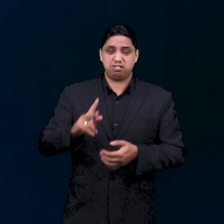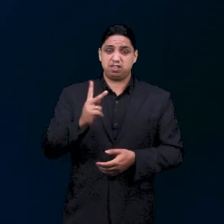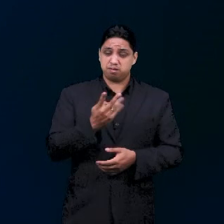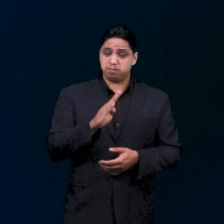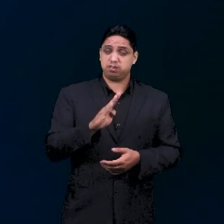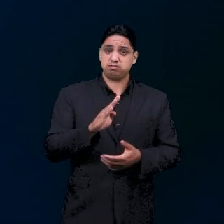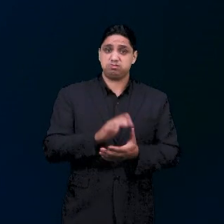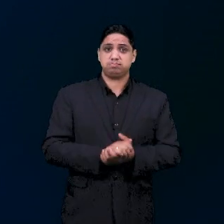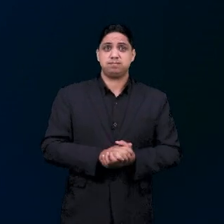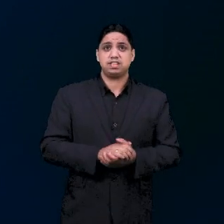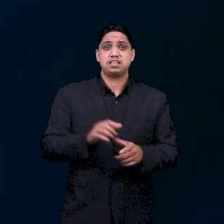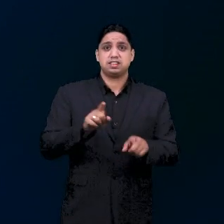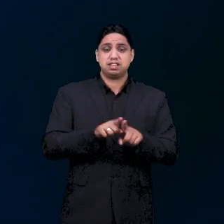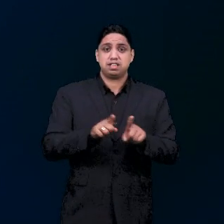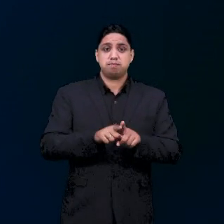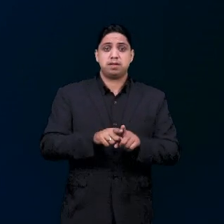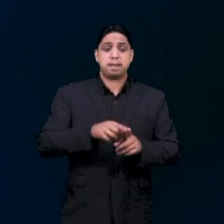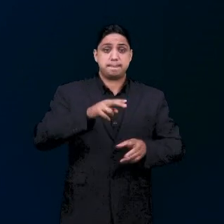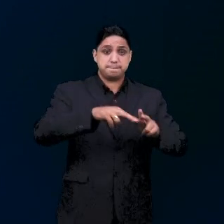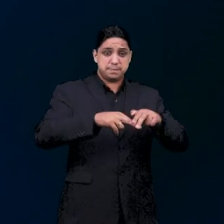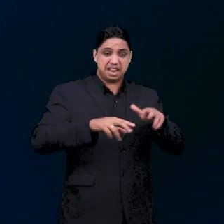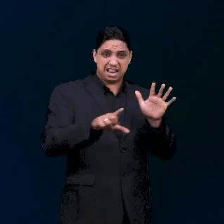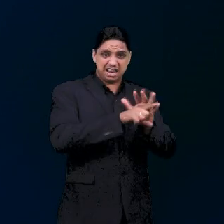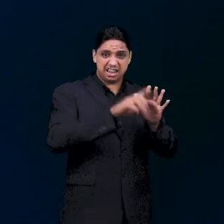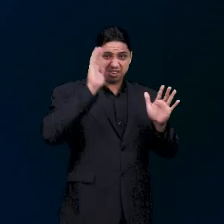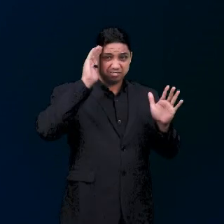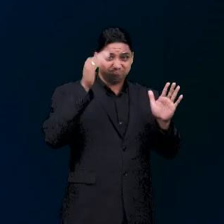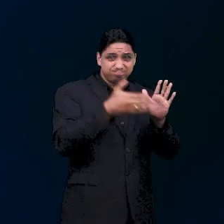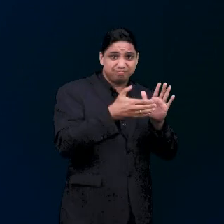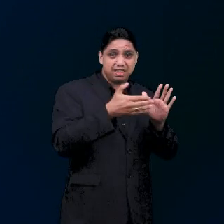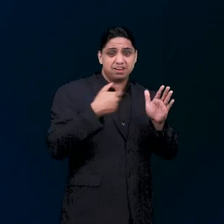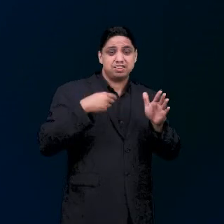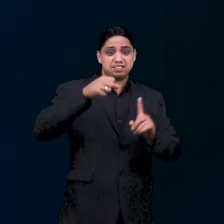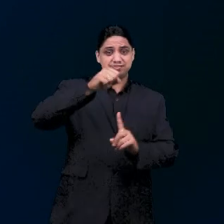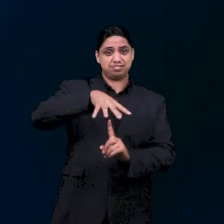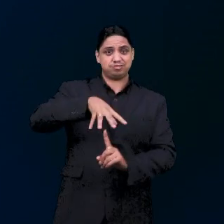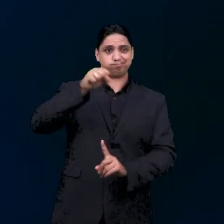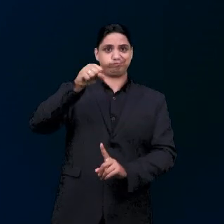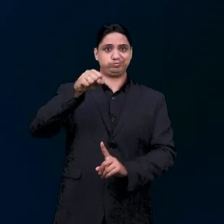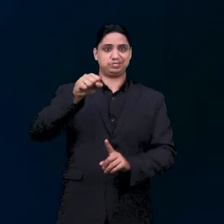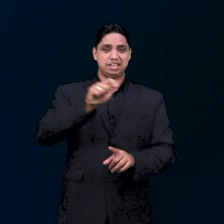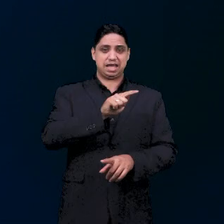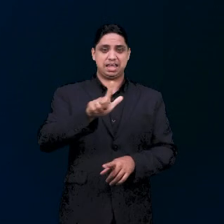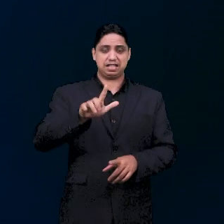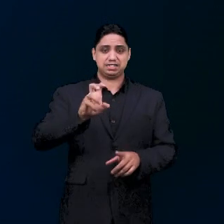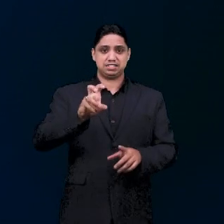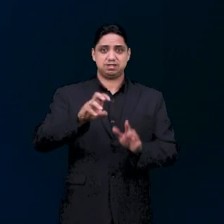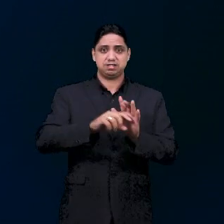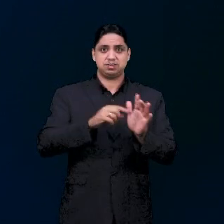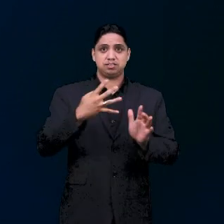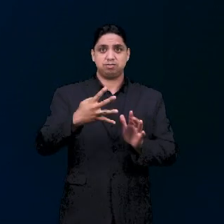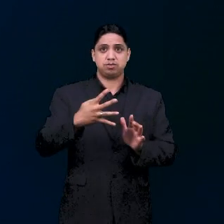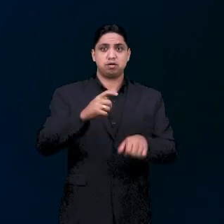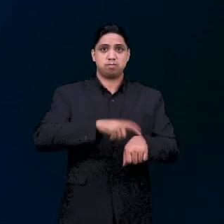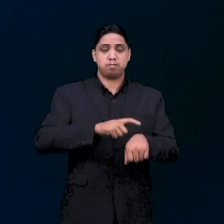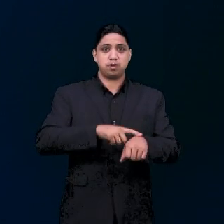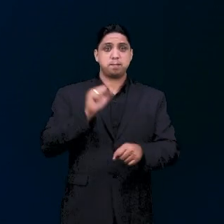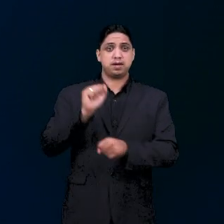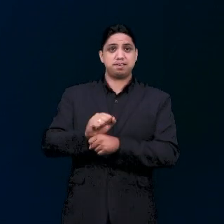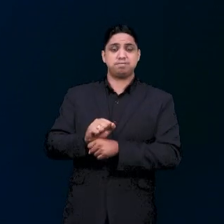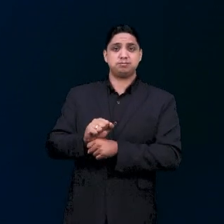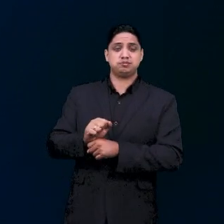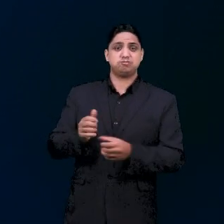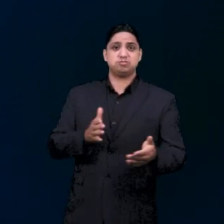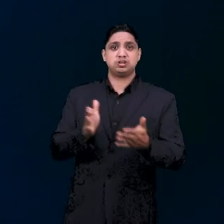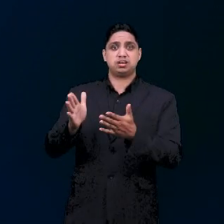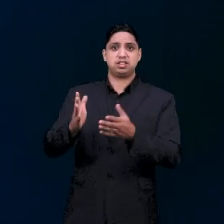Quand nous nous justifions par la loi, et ainsi nous chutons de la grâce, Galates 5, 4, quand nous nous arrêtons dans le chemin et